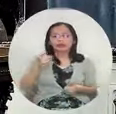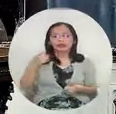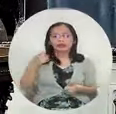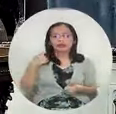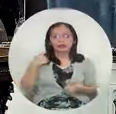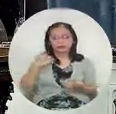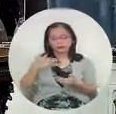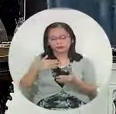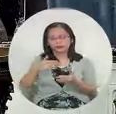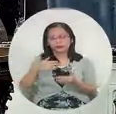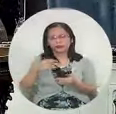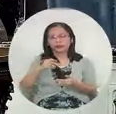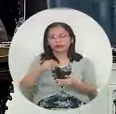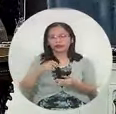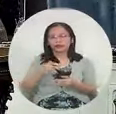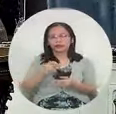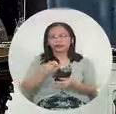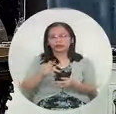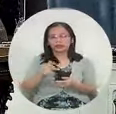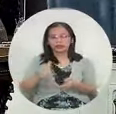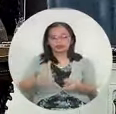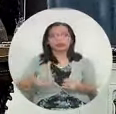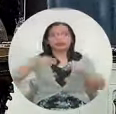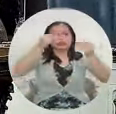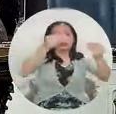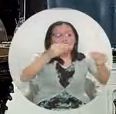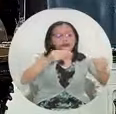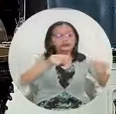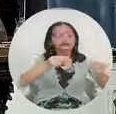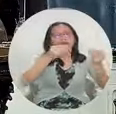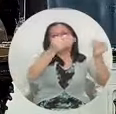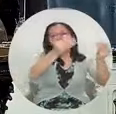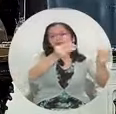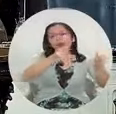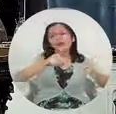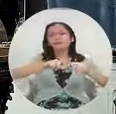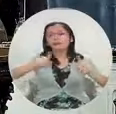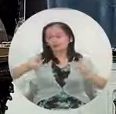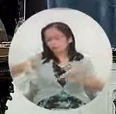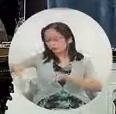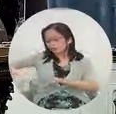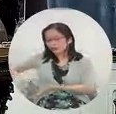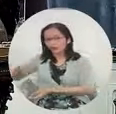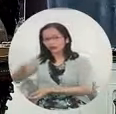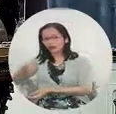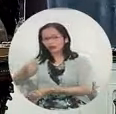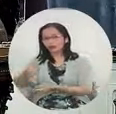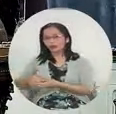Di magkuha kapag education. Amayo lang ni kayo kung panalitan